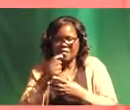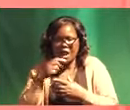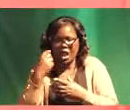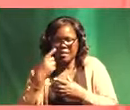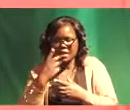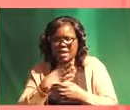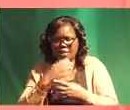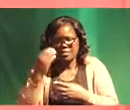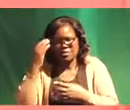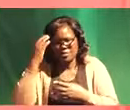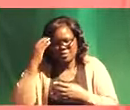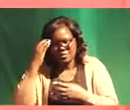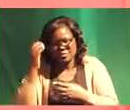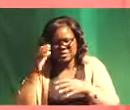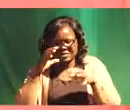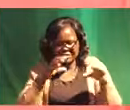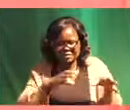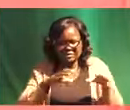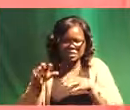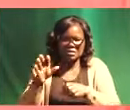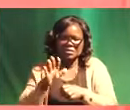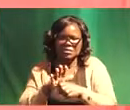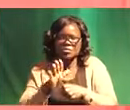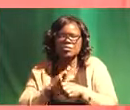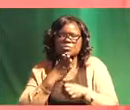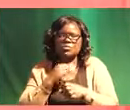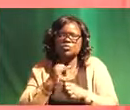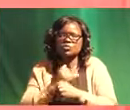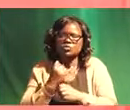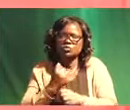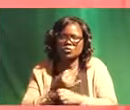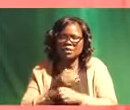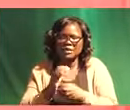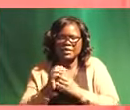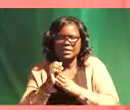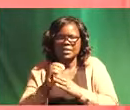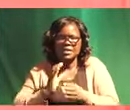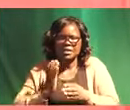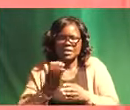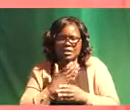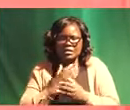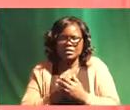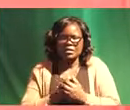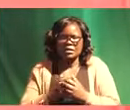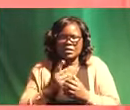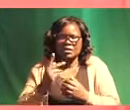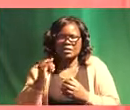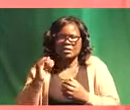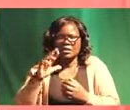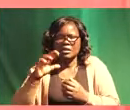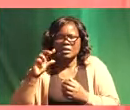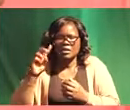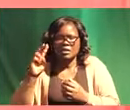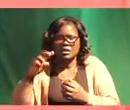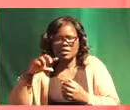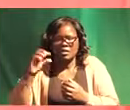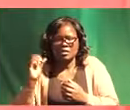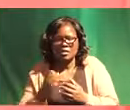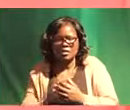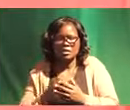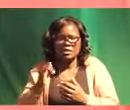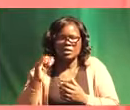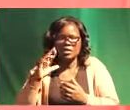Na tunajua tuna mahasula wengi hapa ambao wanataka kazi na viongozi wetu kama kina Kirengo, kama kina